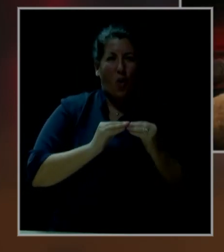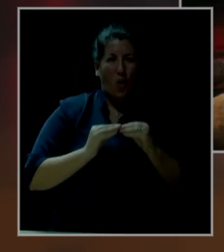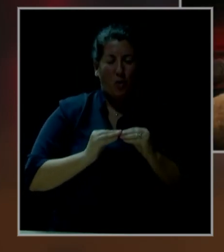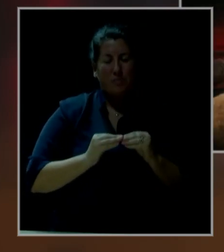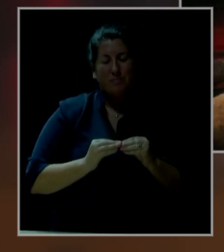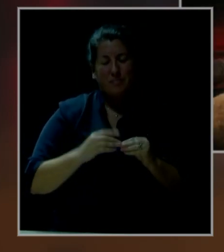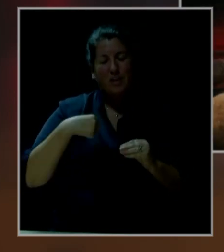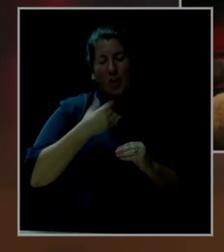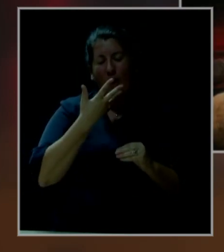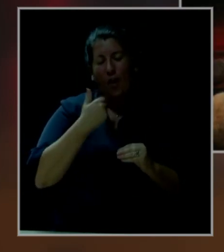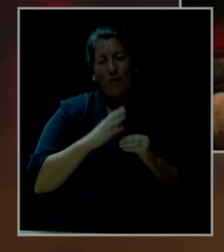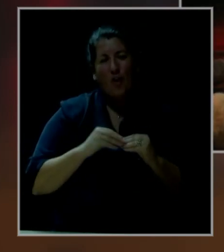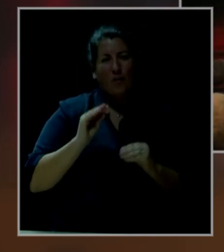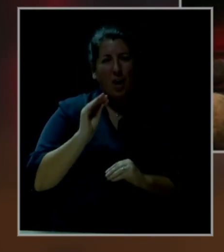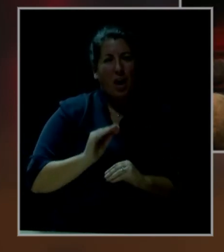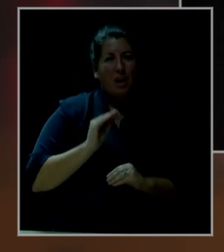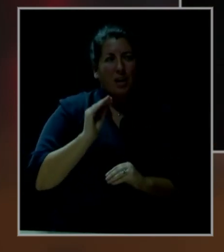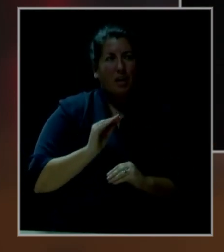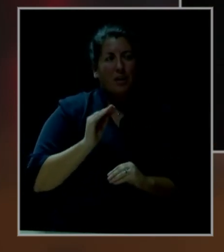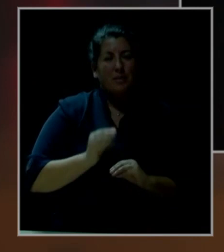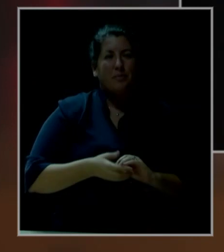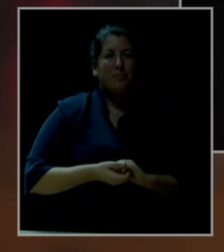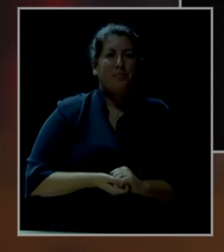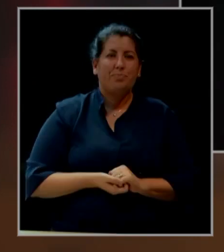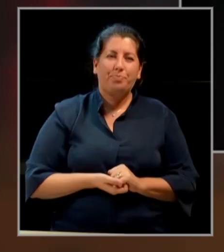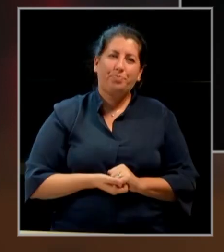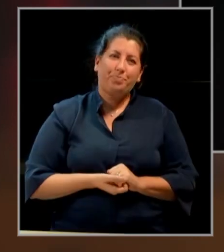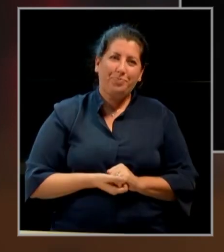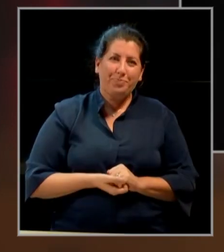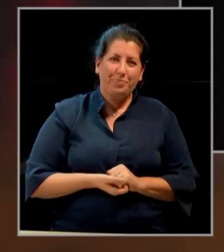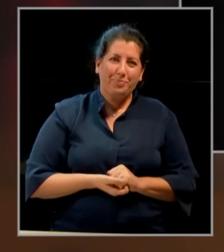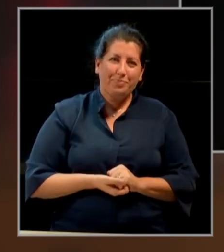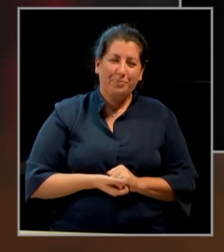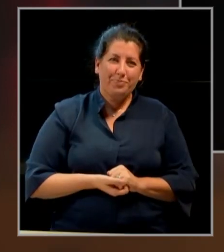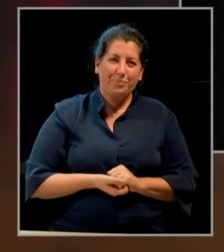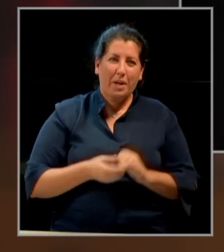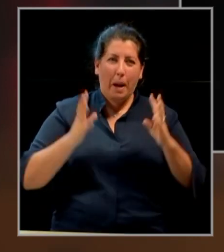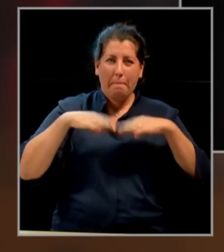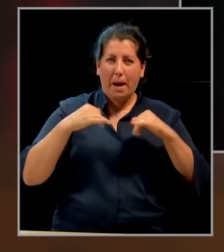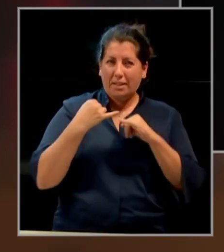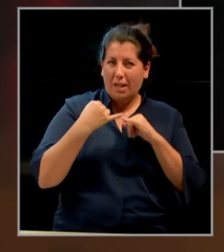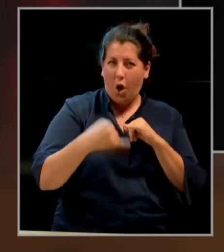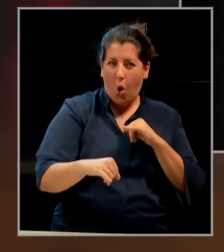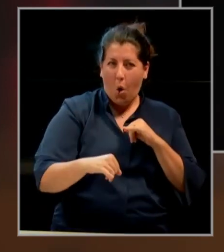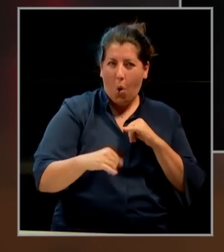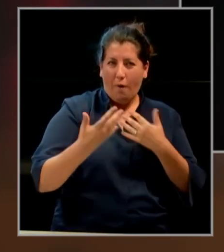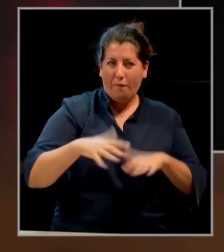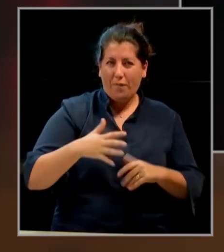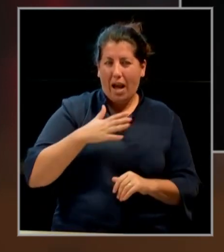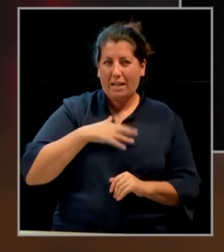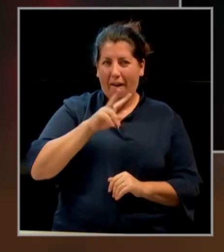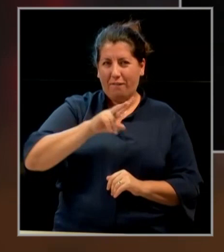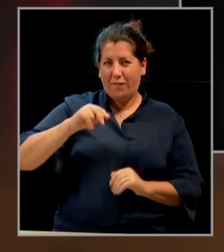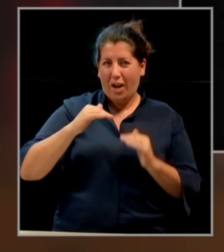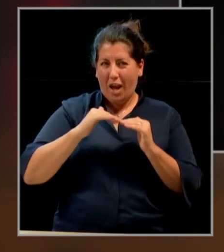fare un'altra domanda, non so se vai, posso. Vai. Perché la penultima partita ha commentato l'Under 21,